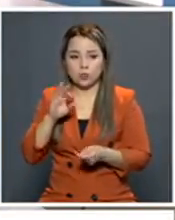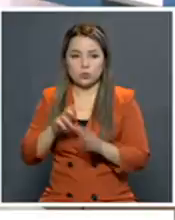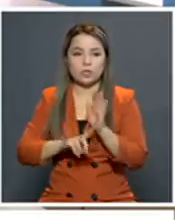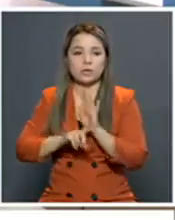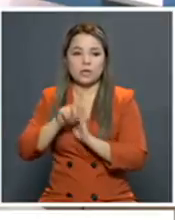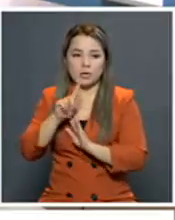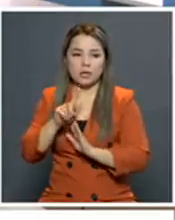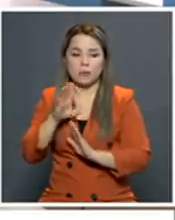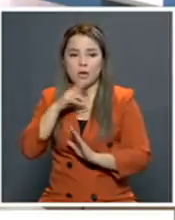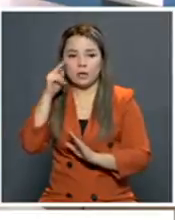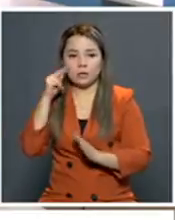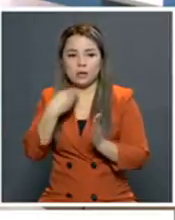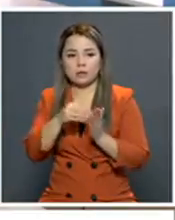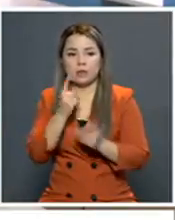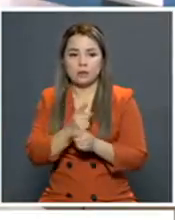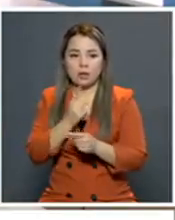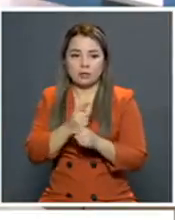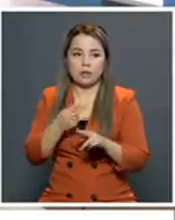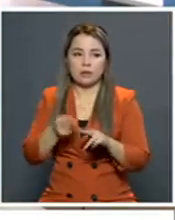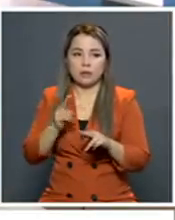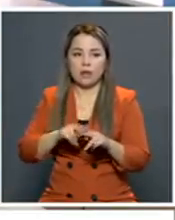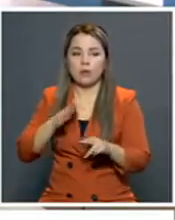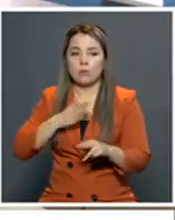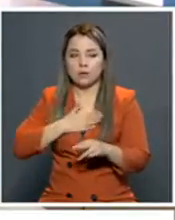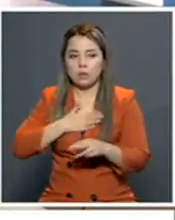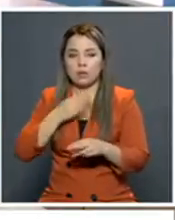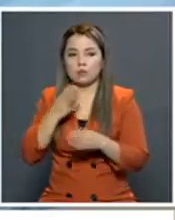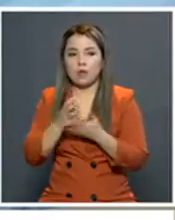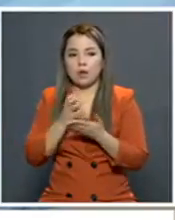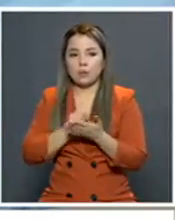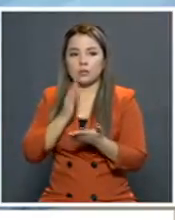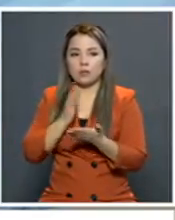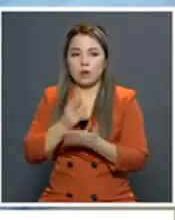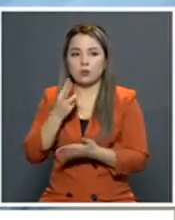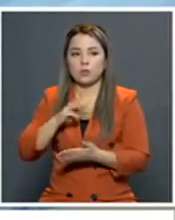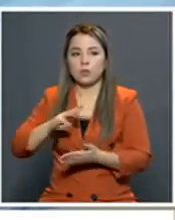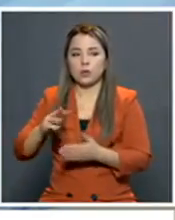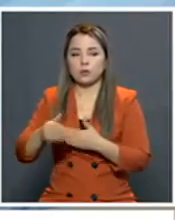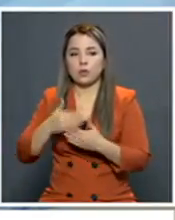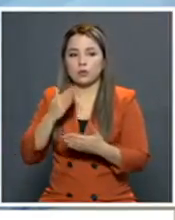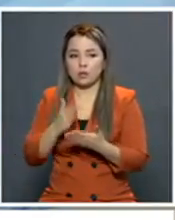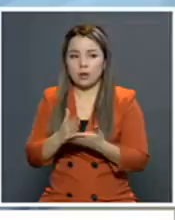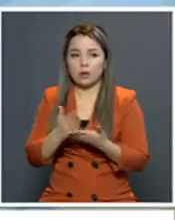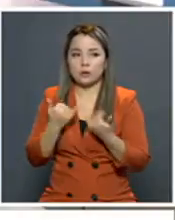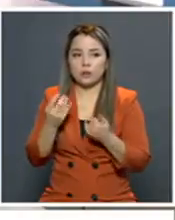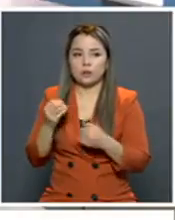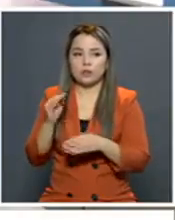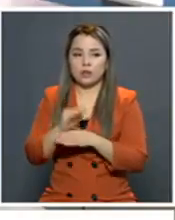кейін Қытайлардан алмаймыз. Неге десеңіз, бізде запастарымыз бар 3 миллионға. Бізге